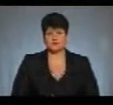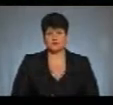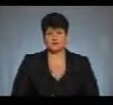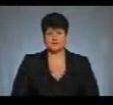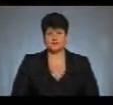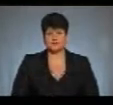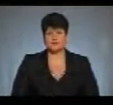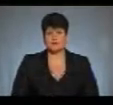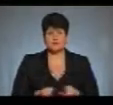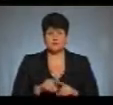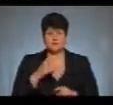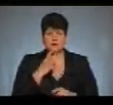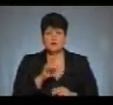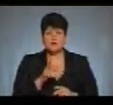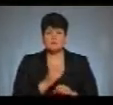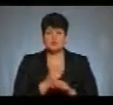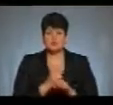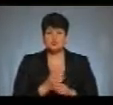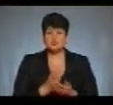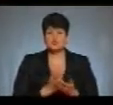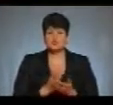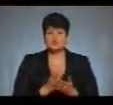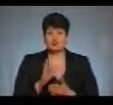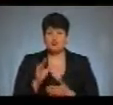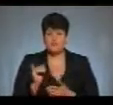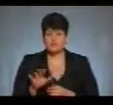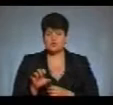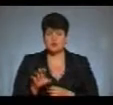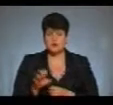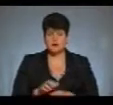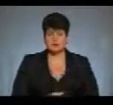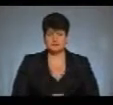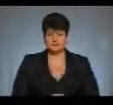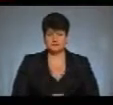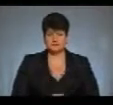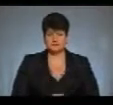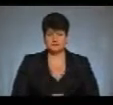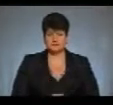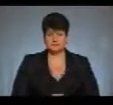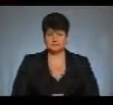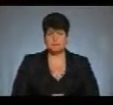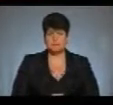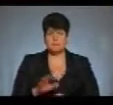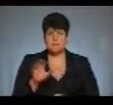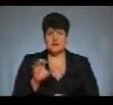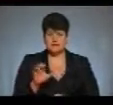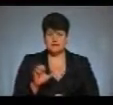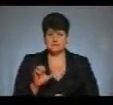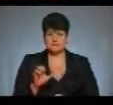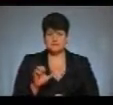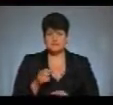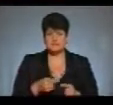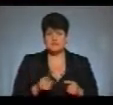працюють службові собаки. Вони позували перед камерами з вівчаркою Аміною. Це